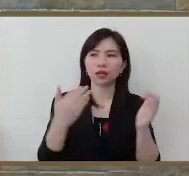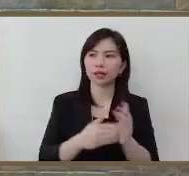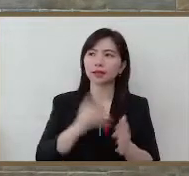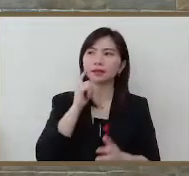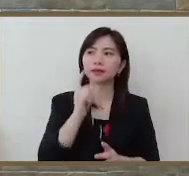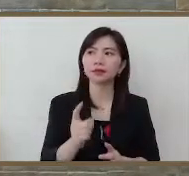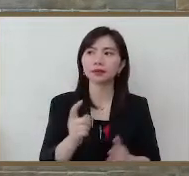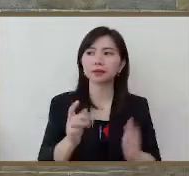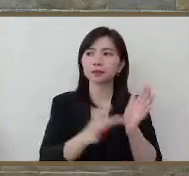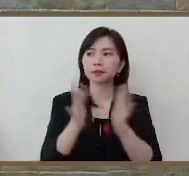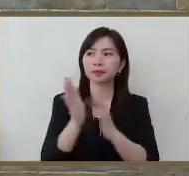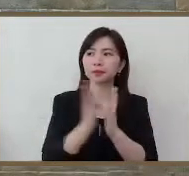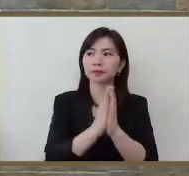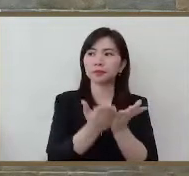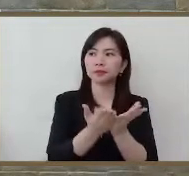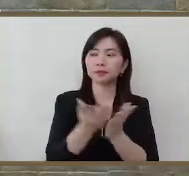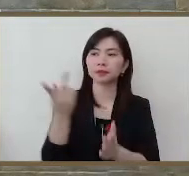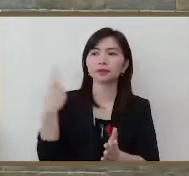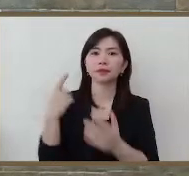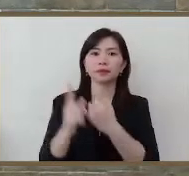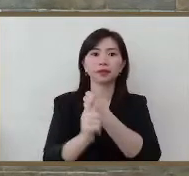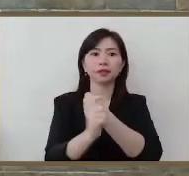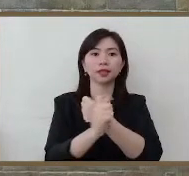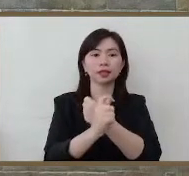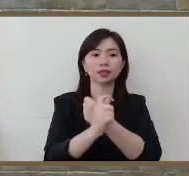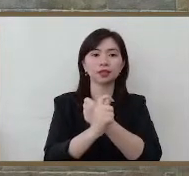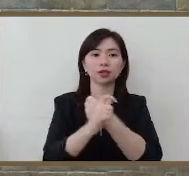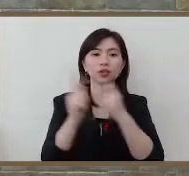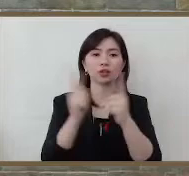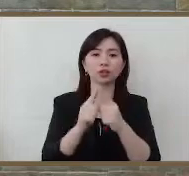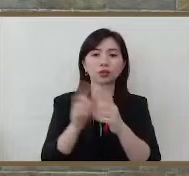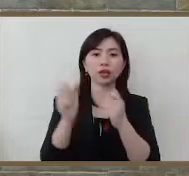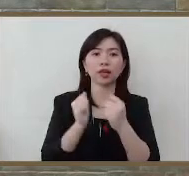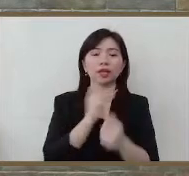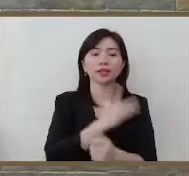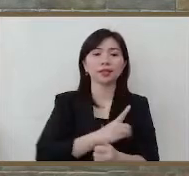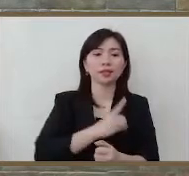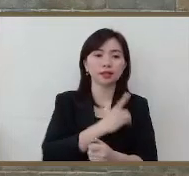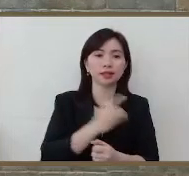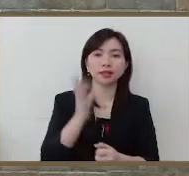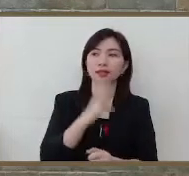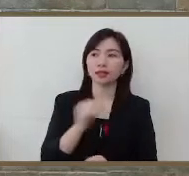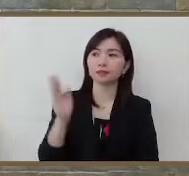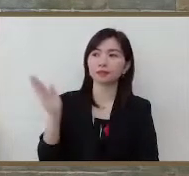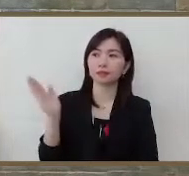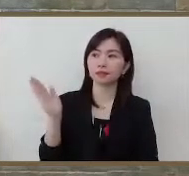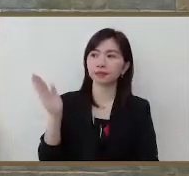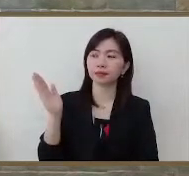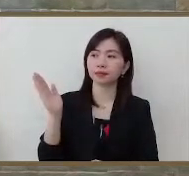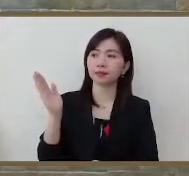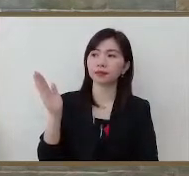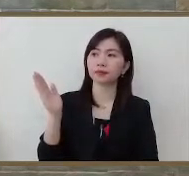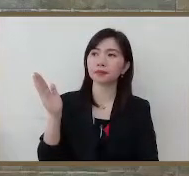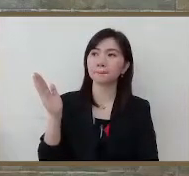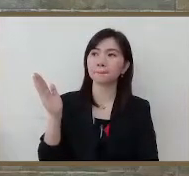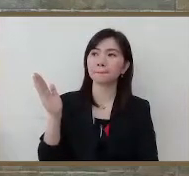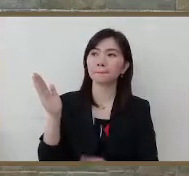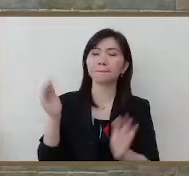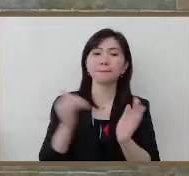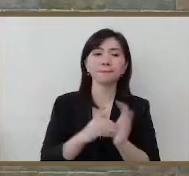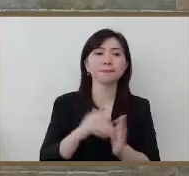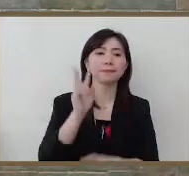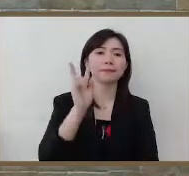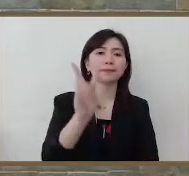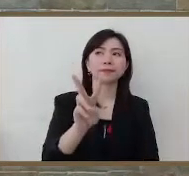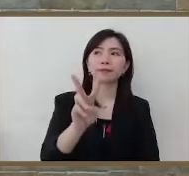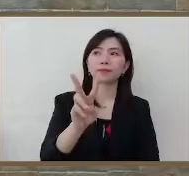there is treasure to be desired and oil in the dwelling of the wise. Dalawang bagay ang